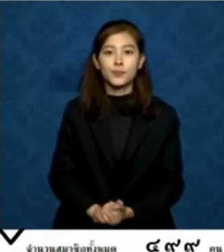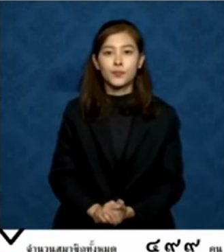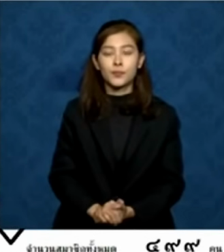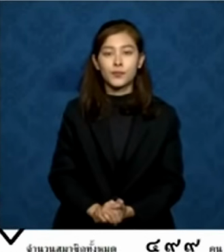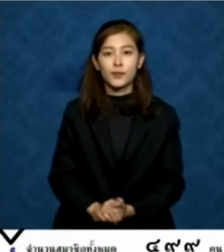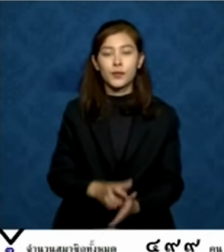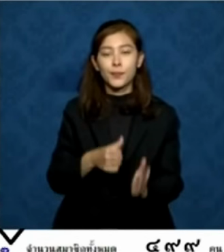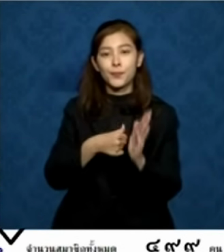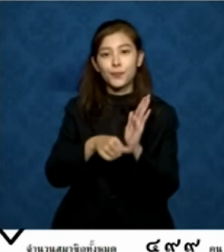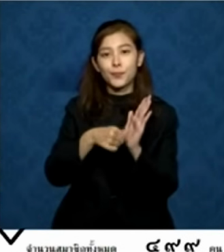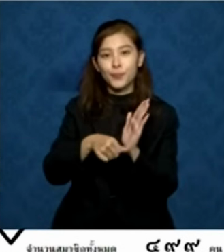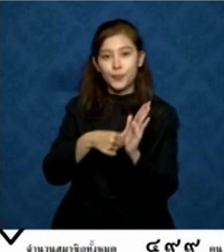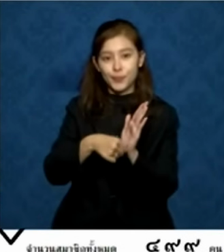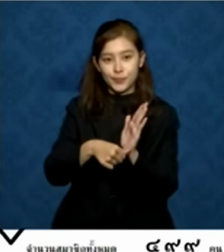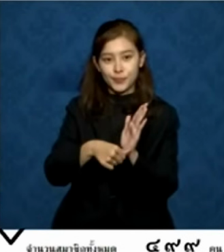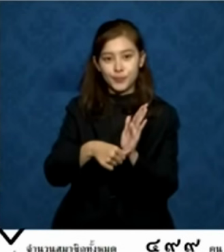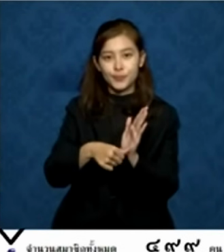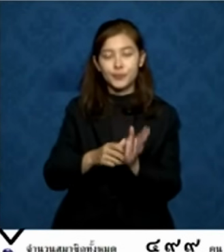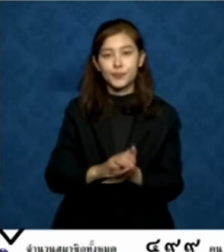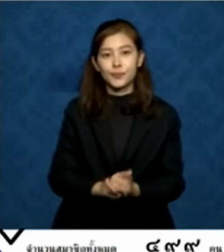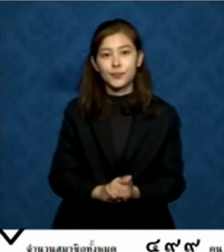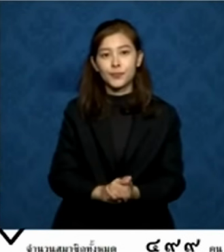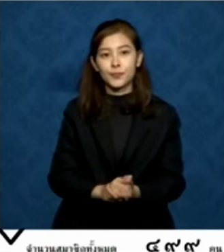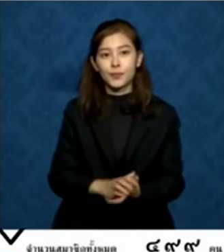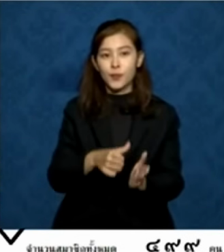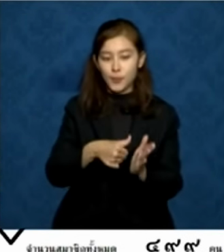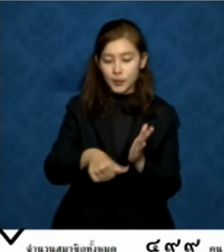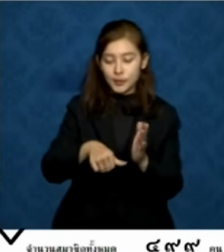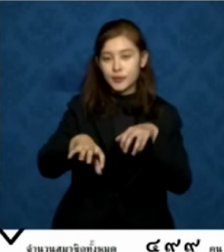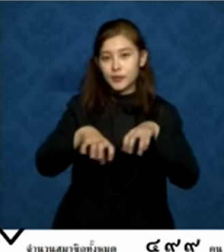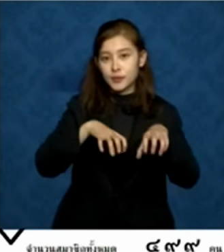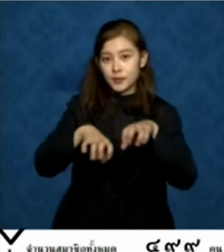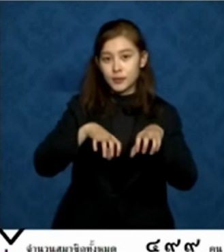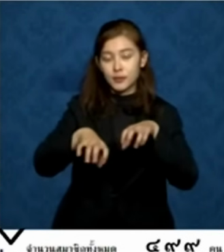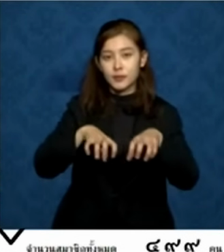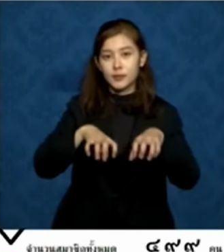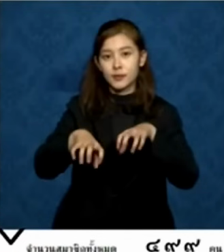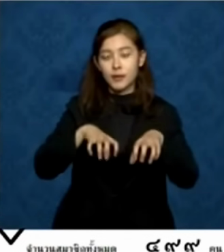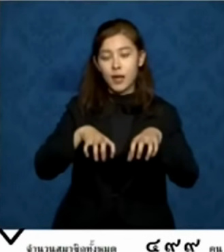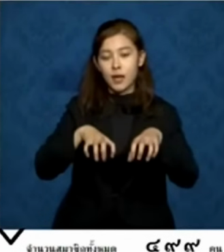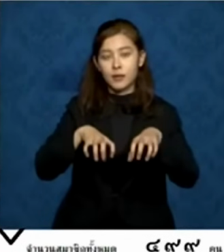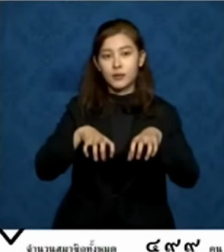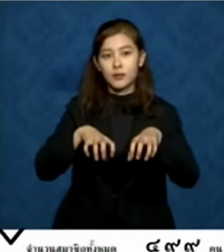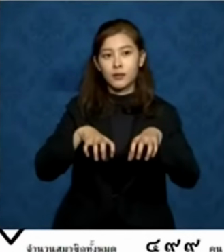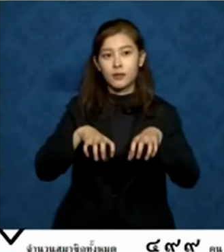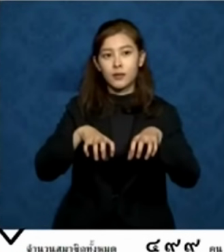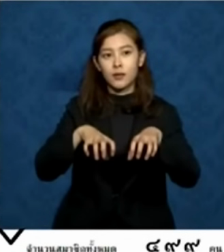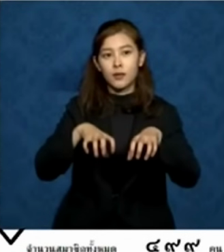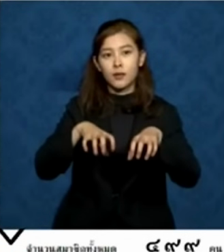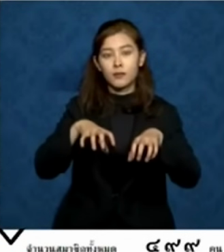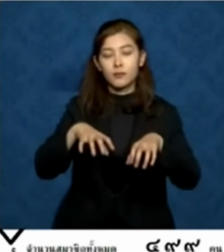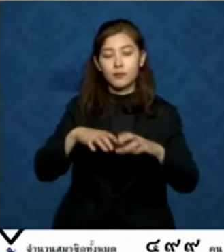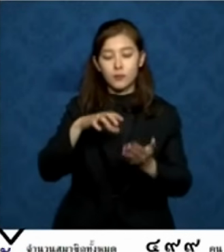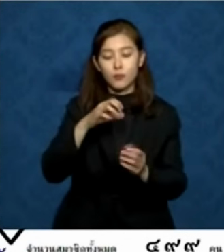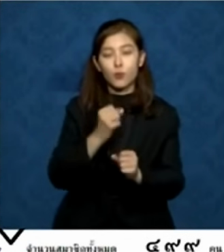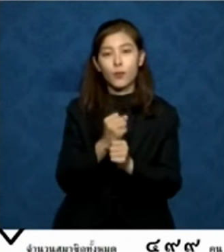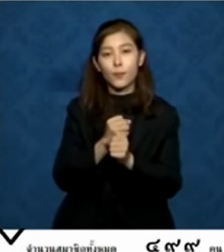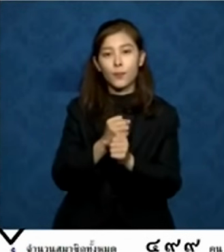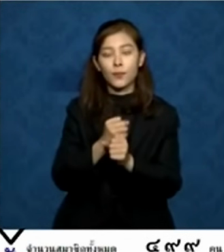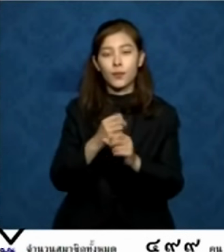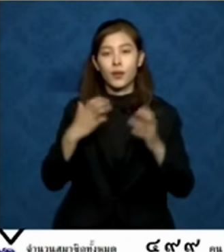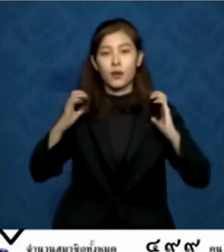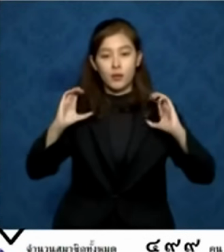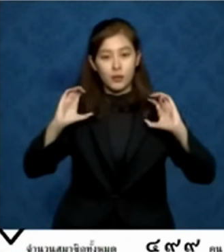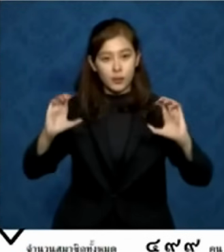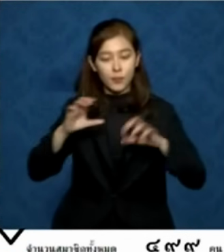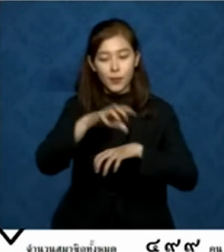ษีและหากการจัดสรรภาษีมูลค่าเพิ่มให้องค์กรปกครองส่วนท้องถิ่นตามพระราชบัญญัติกำหนด